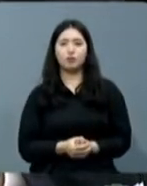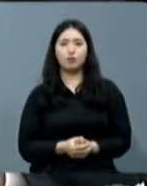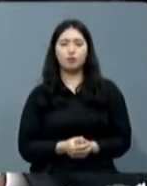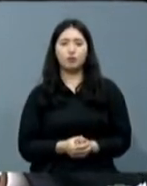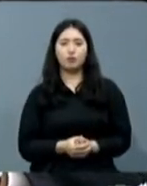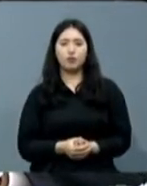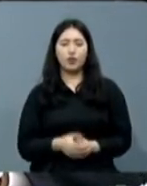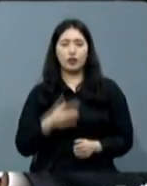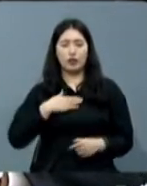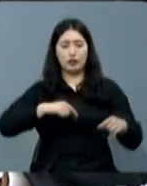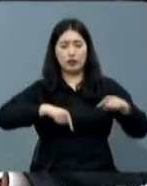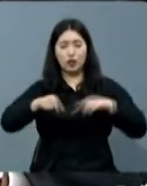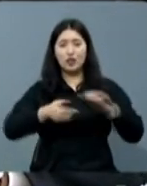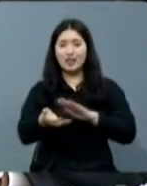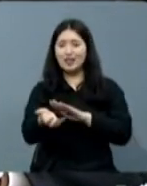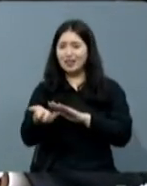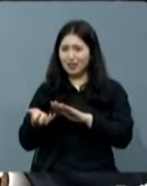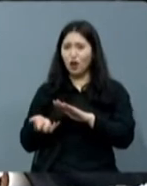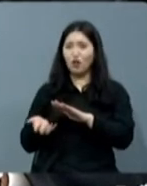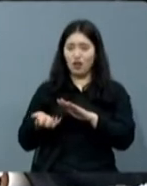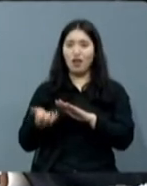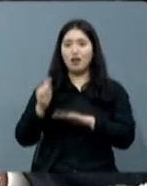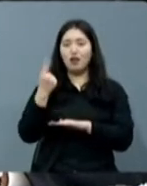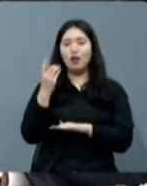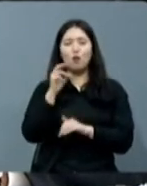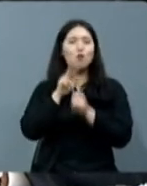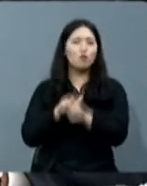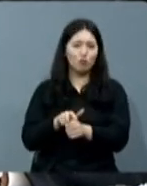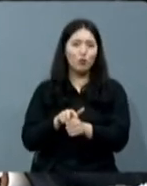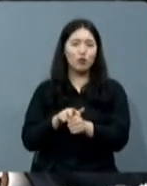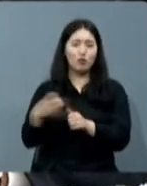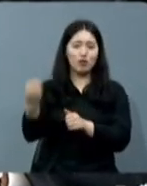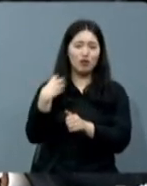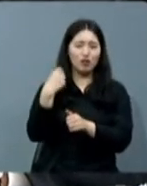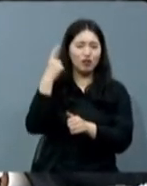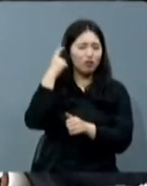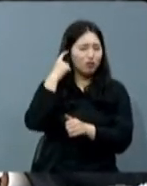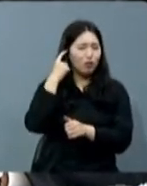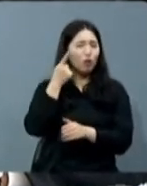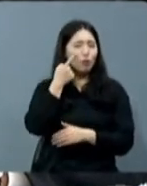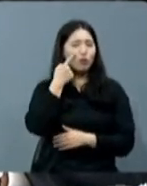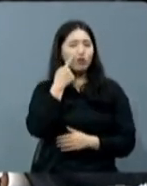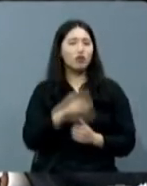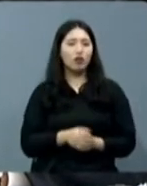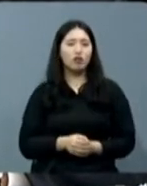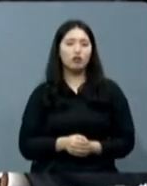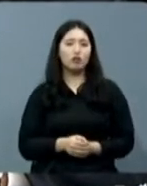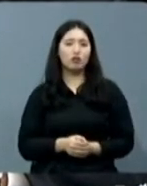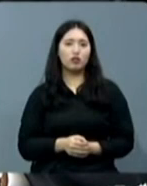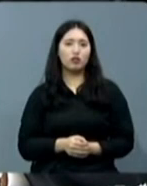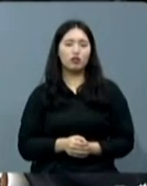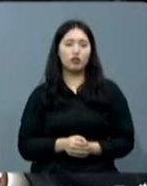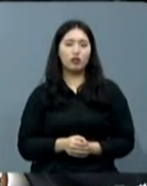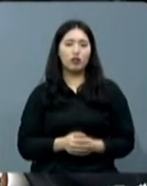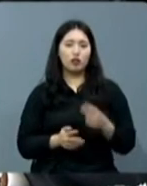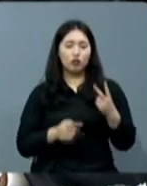제가 정치하기 전에 우리 홍 후보님께서 그 어디 말씀하신 거 보니까 정말 그 두 개의